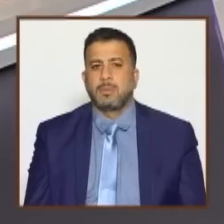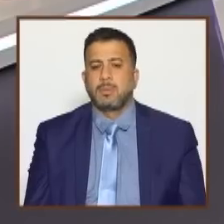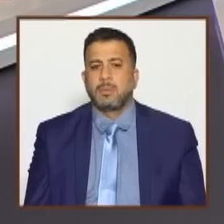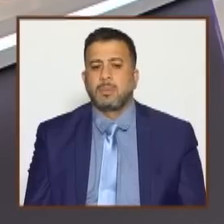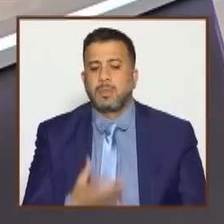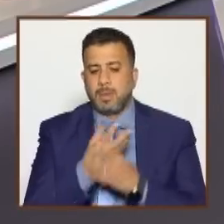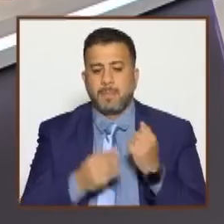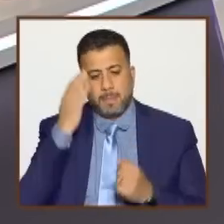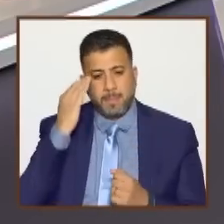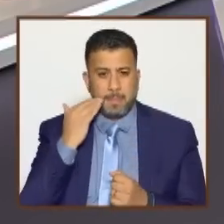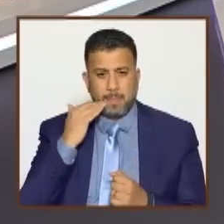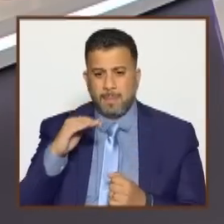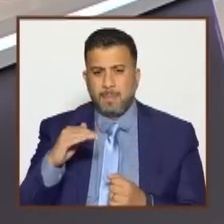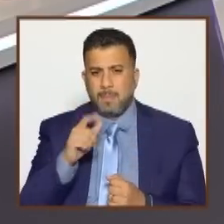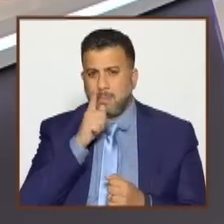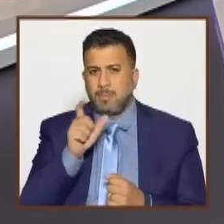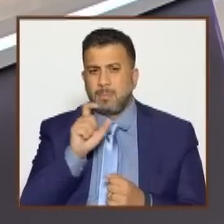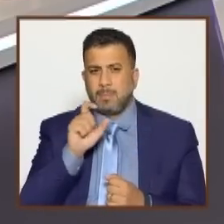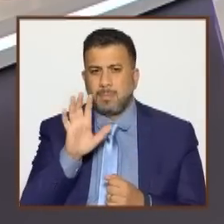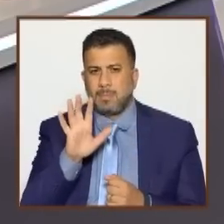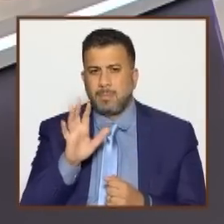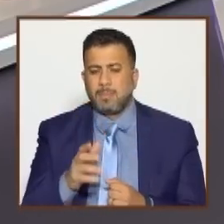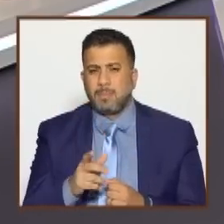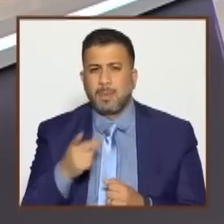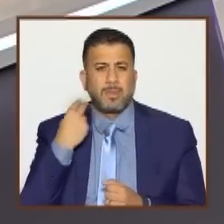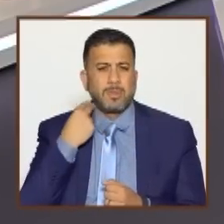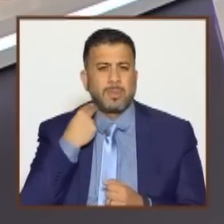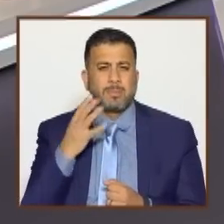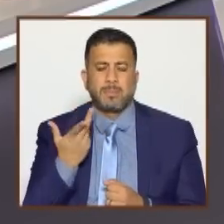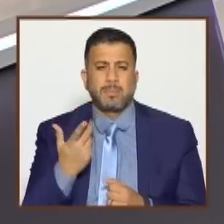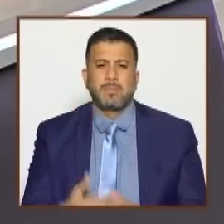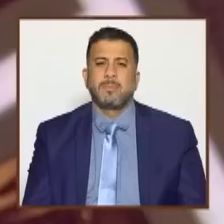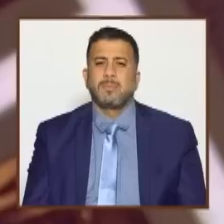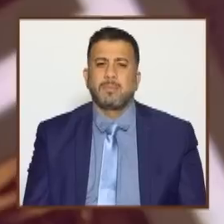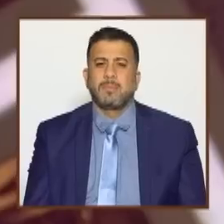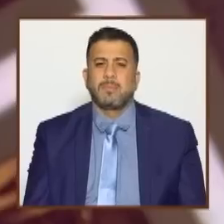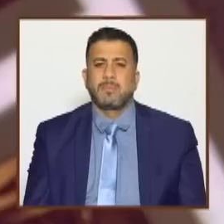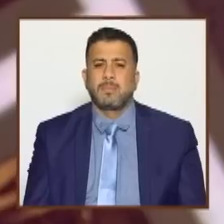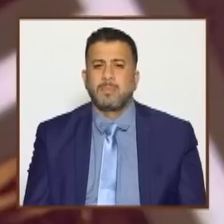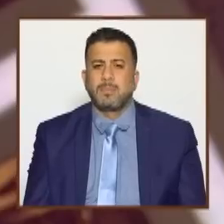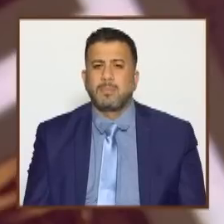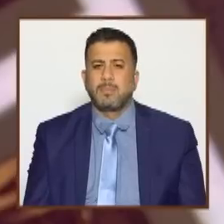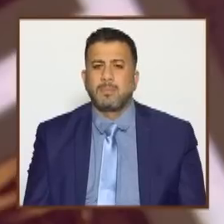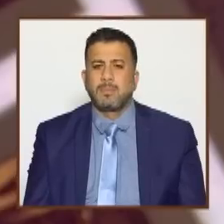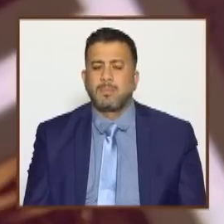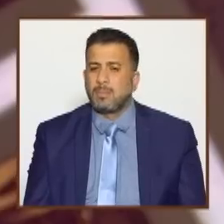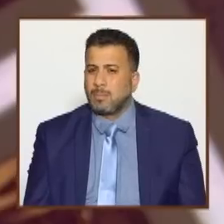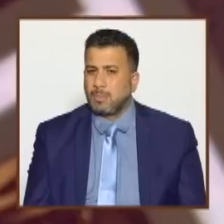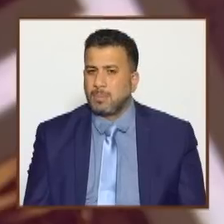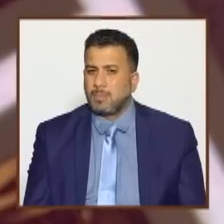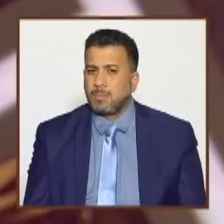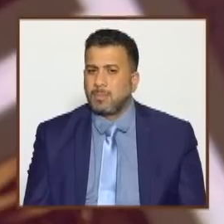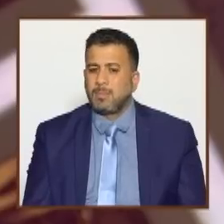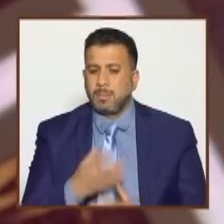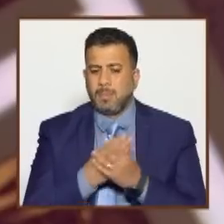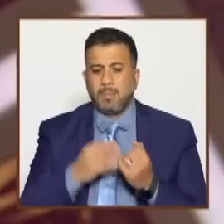5 شهور لما تقول الولادة ما حلق لها شعرها هي عليها ذنب؟ كيف يا أبو عائشة؟ عند بنت عمرها